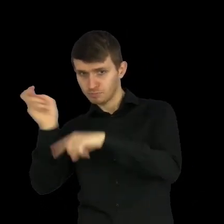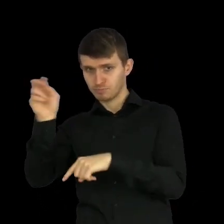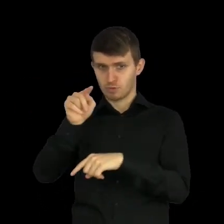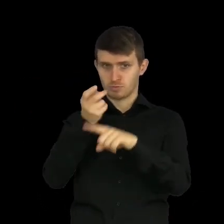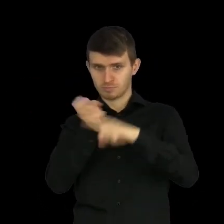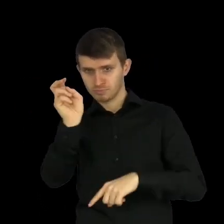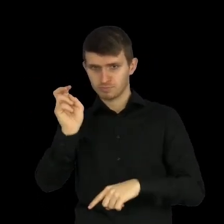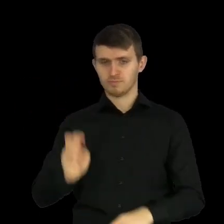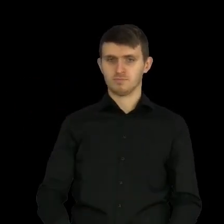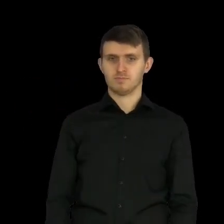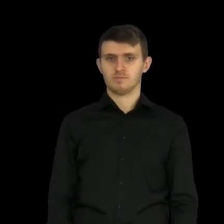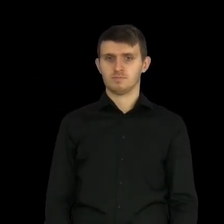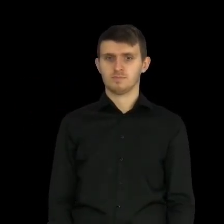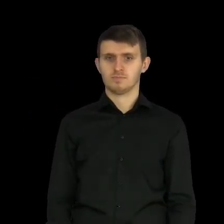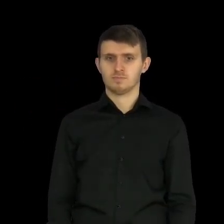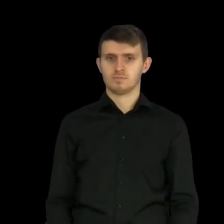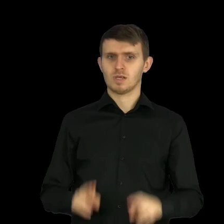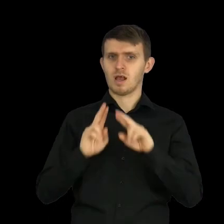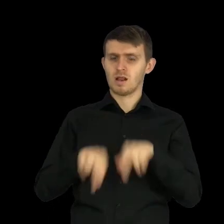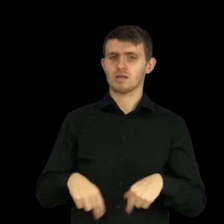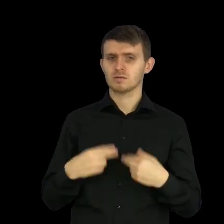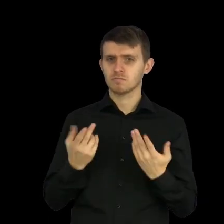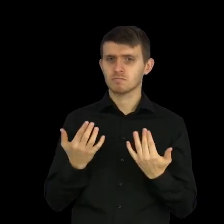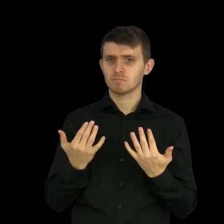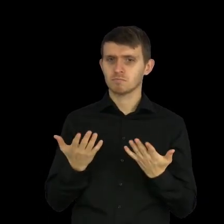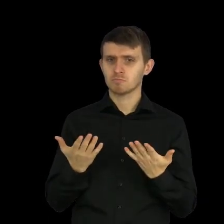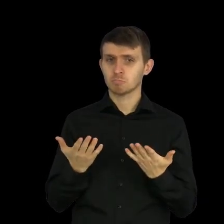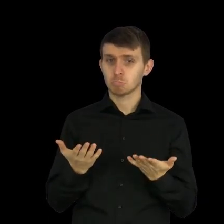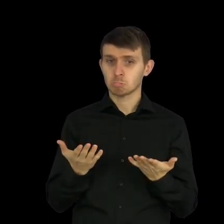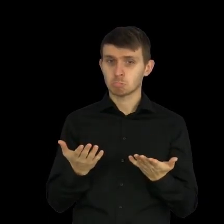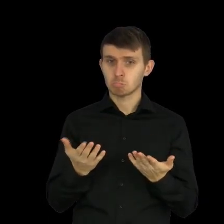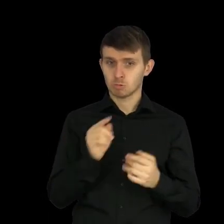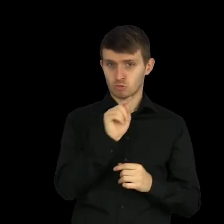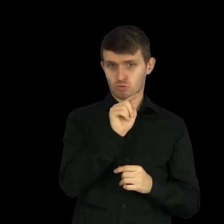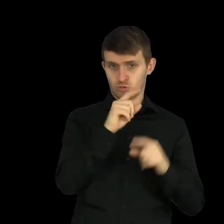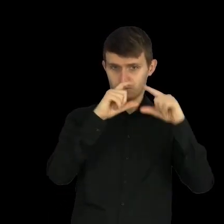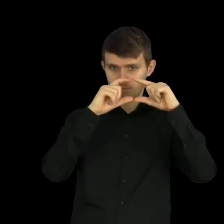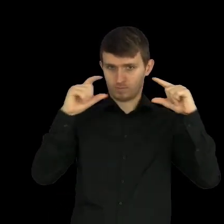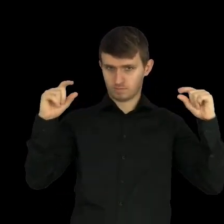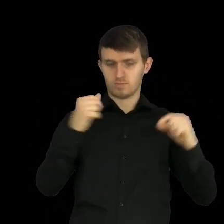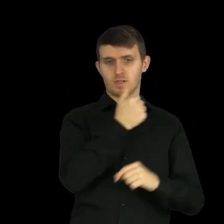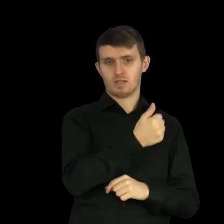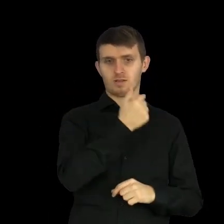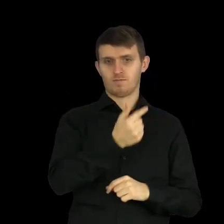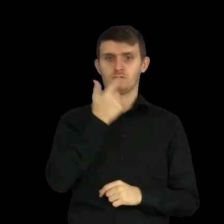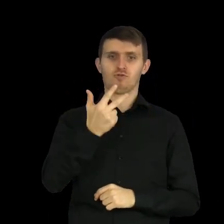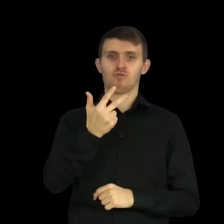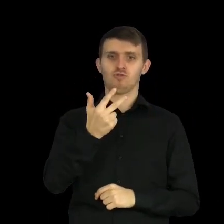jeśli zabierzemy 2x 1x i drugi x to zostaną nam trzy x